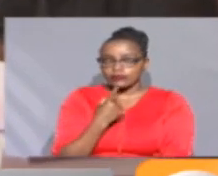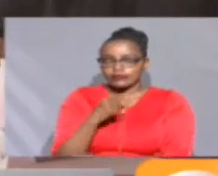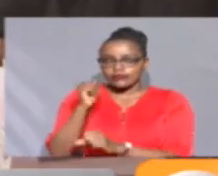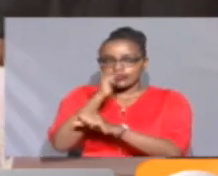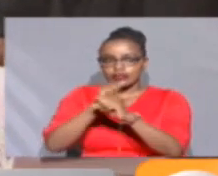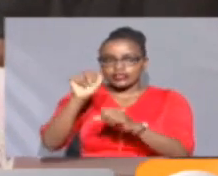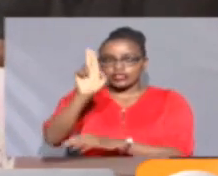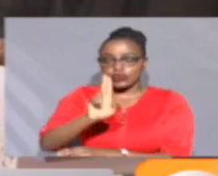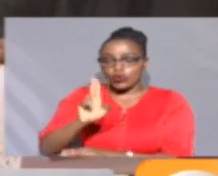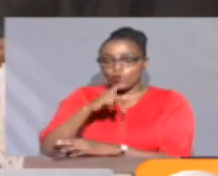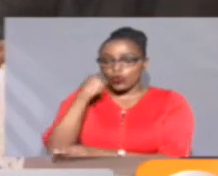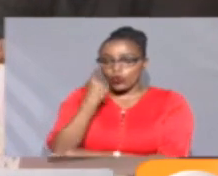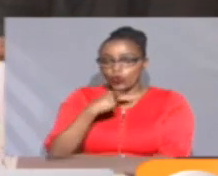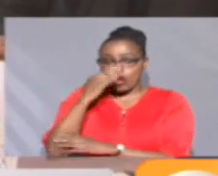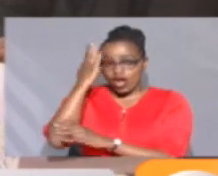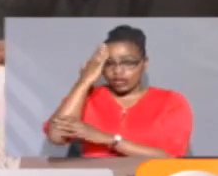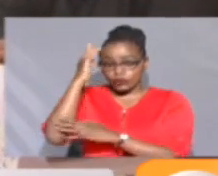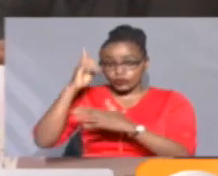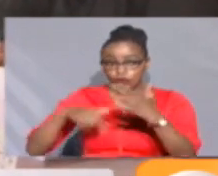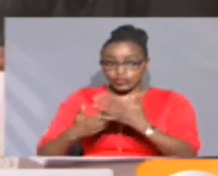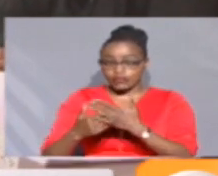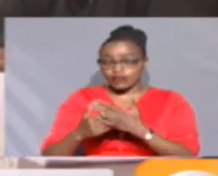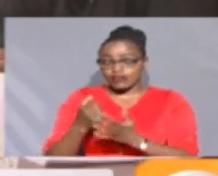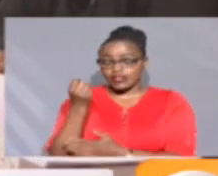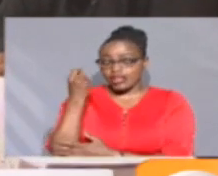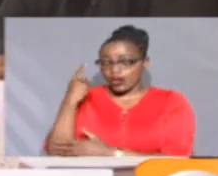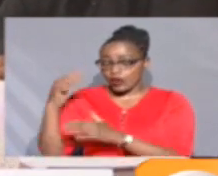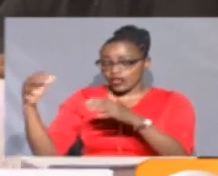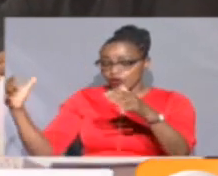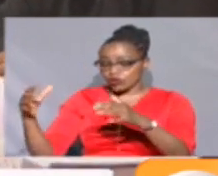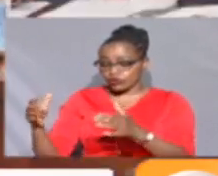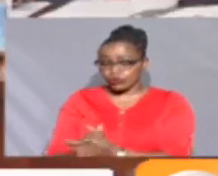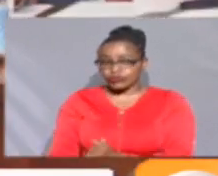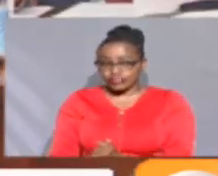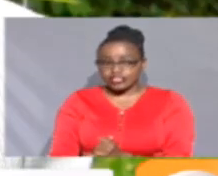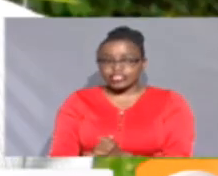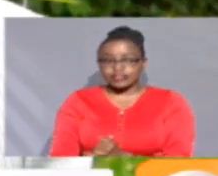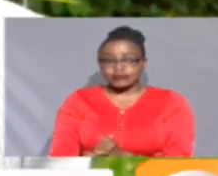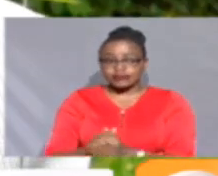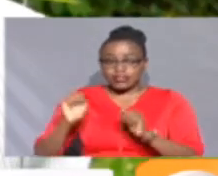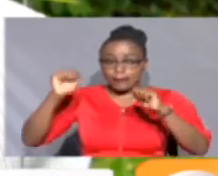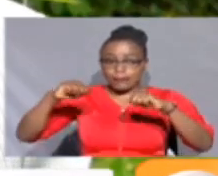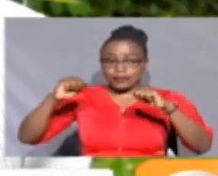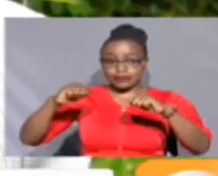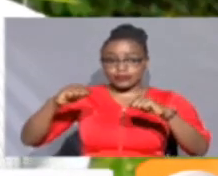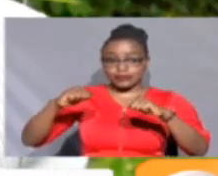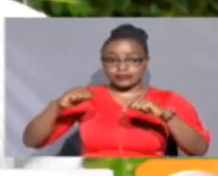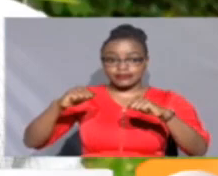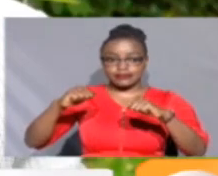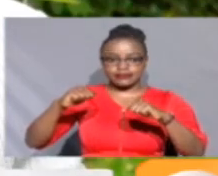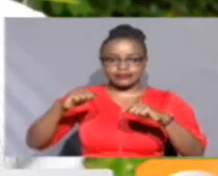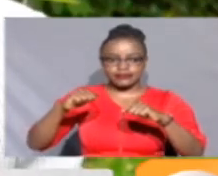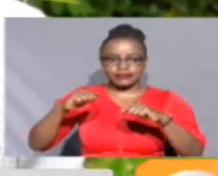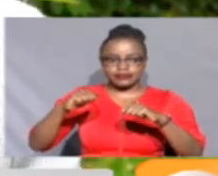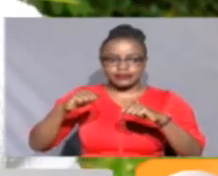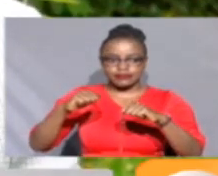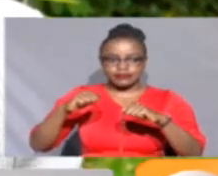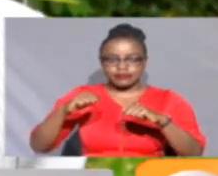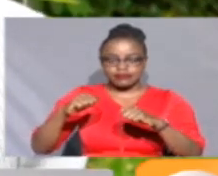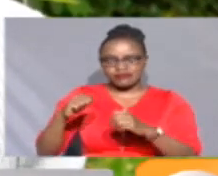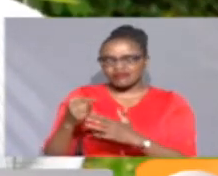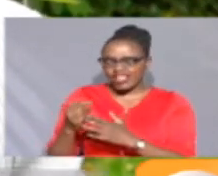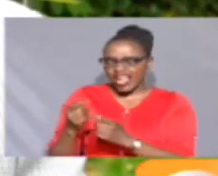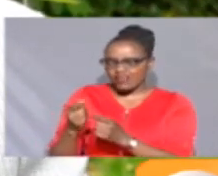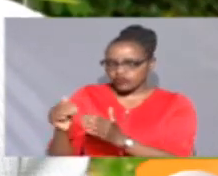Uhuru Kenyatta wanaofahamika kama kieleweke. And it is possible that a faction